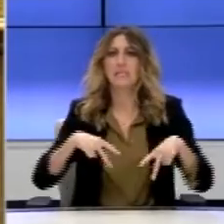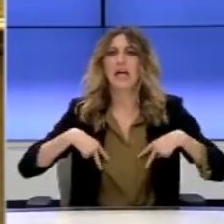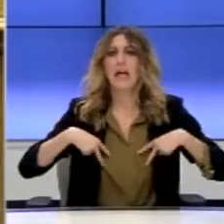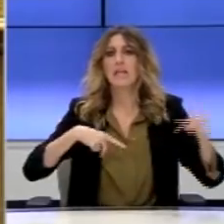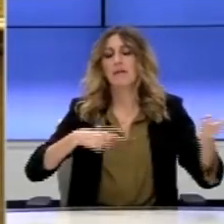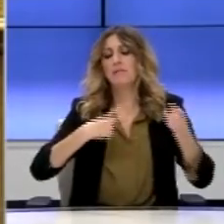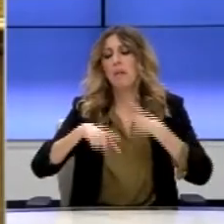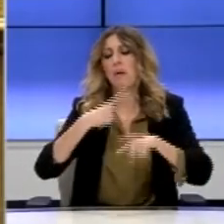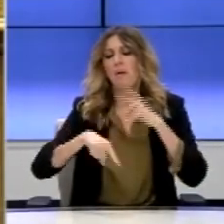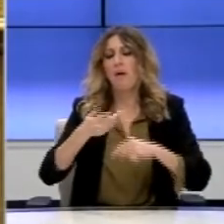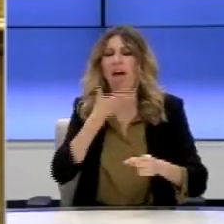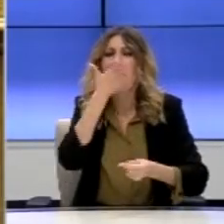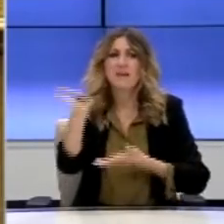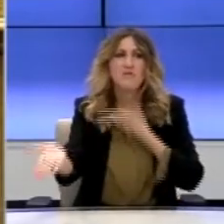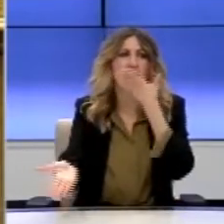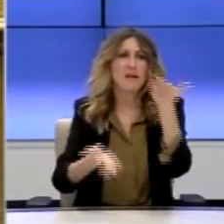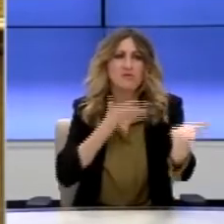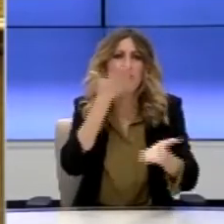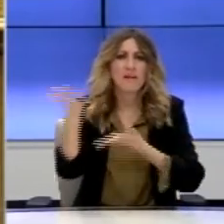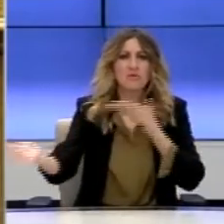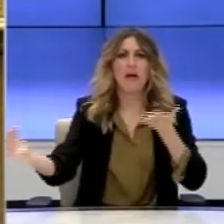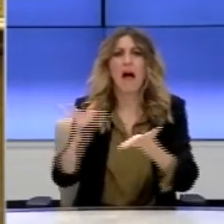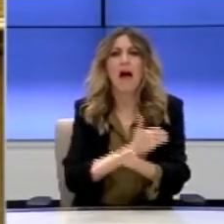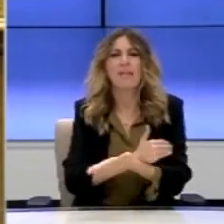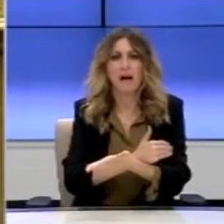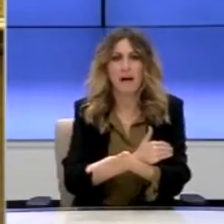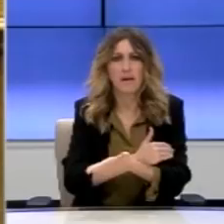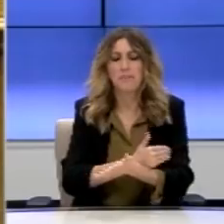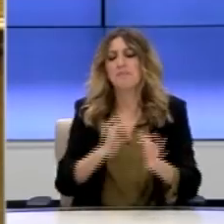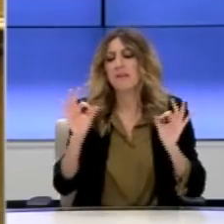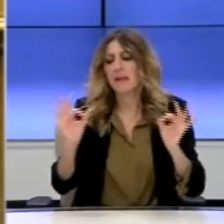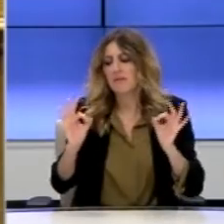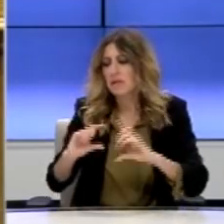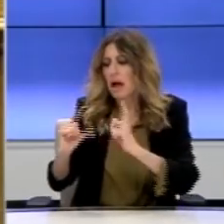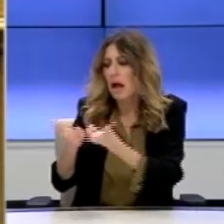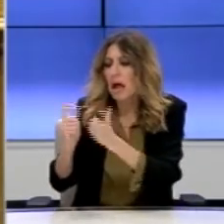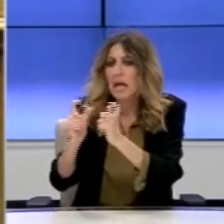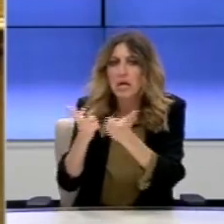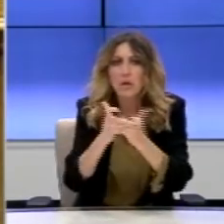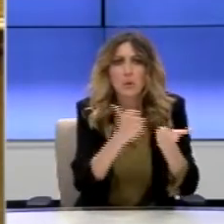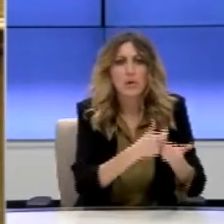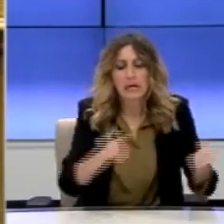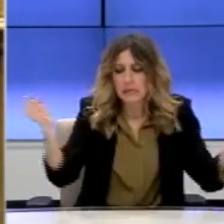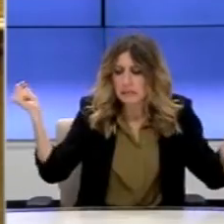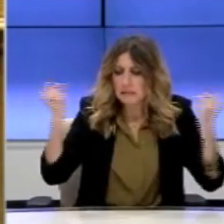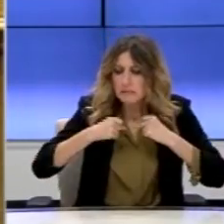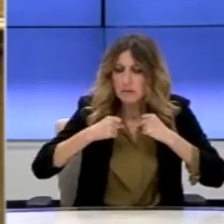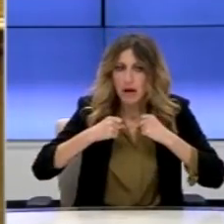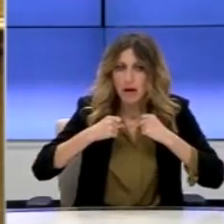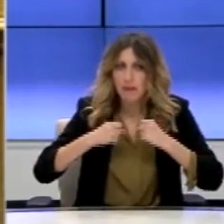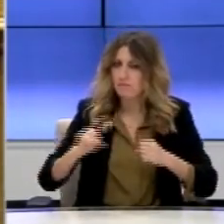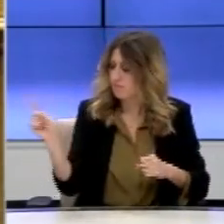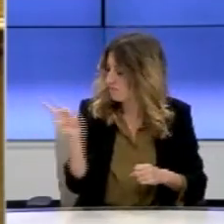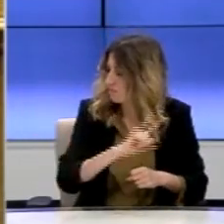φορτώσατε στις πλάτες των λαϊκών οικογενειών. Κι όμως, η πρωτοβάθμια φροντίδα υγείας θα μπορούσε να